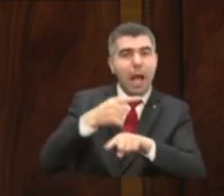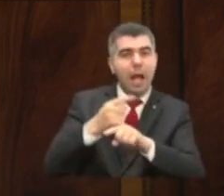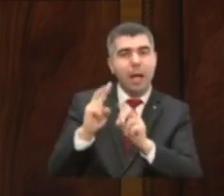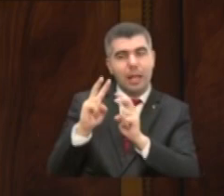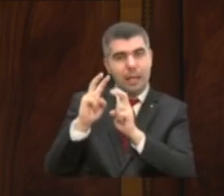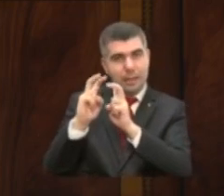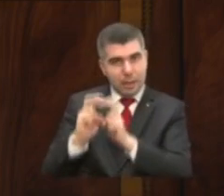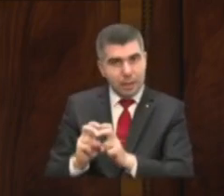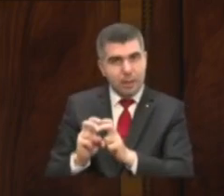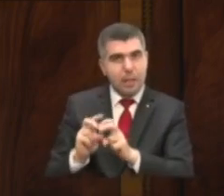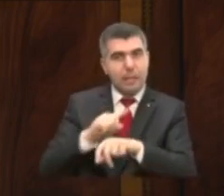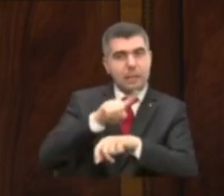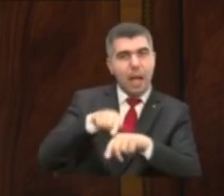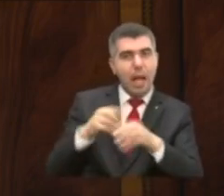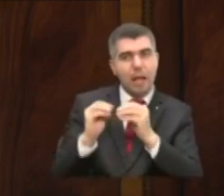التغير في الساعة مربك